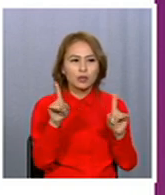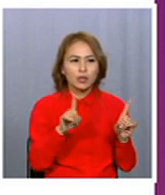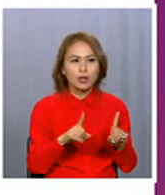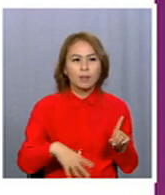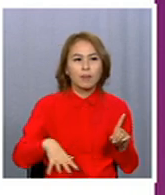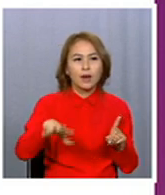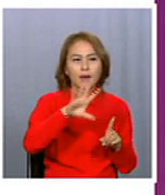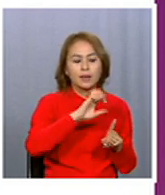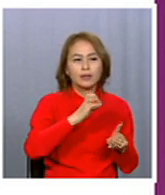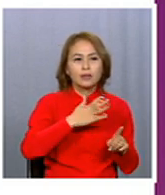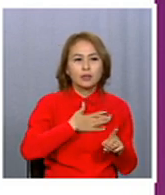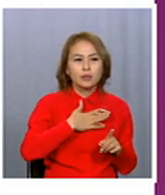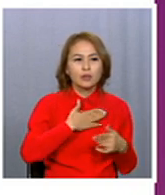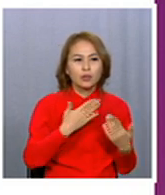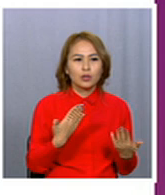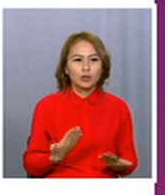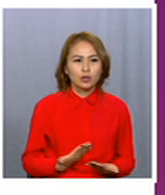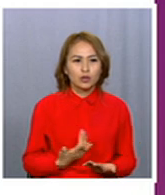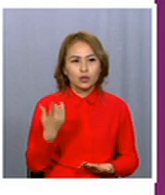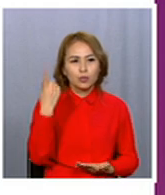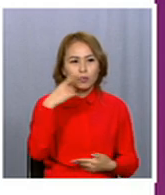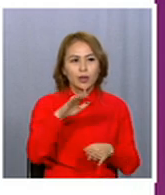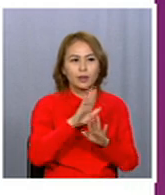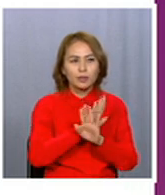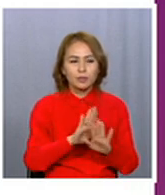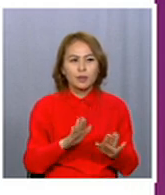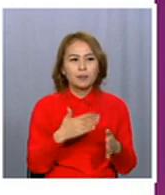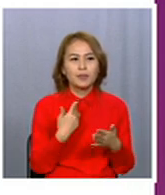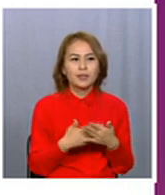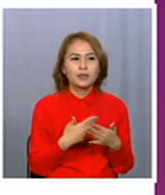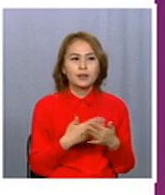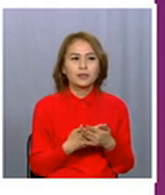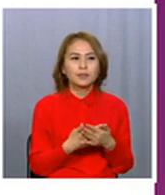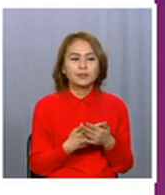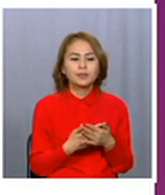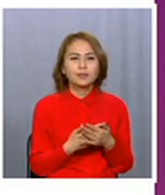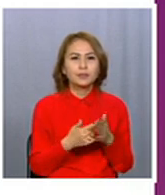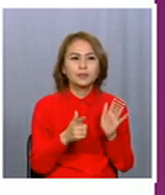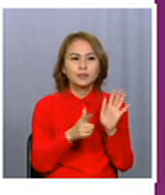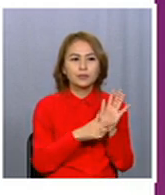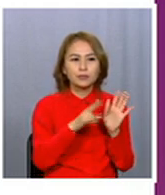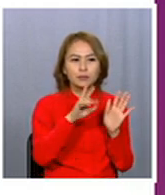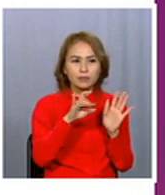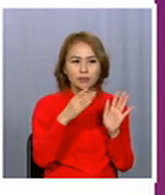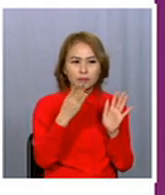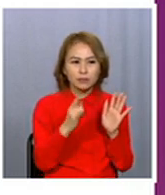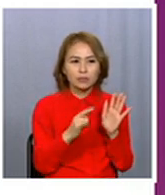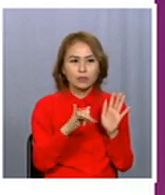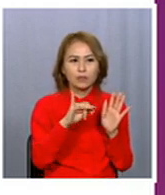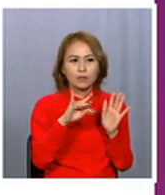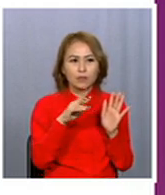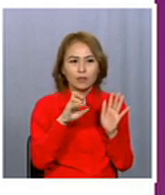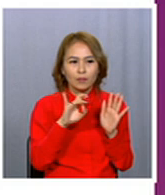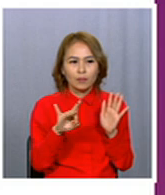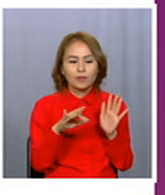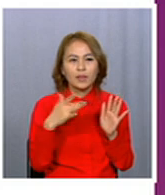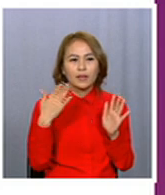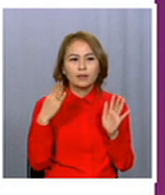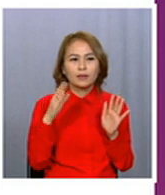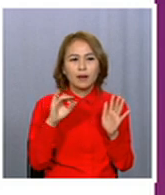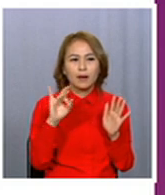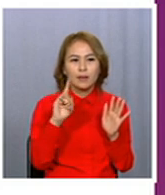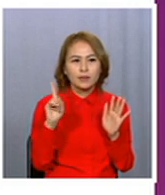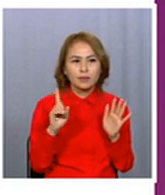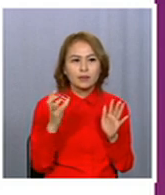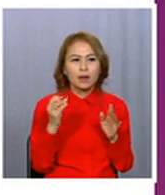жұлдыздар бәрі тылсым дүниенің жұмбағы емес пе? Мысалы, жеті қарақшы, үркер, таразы,